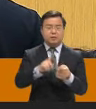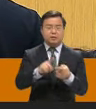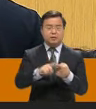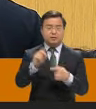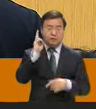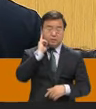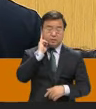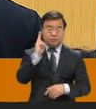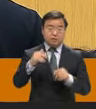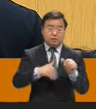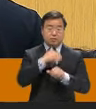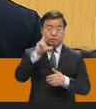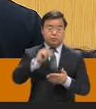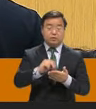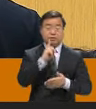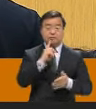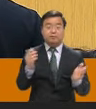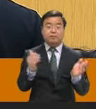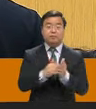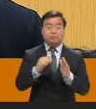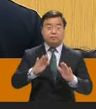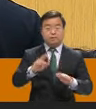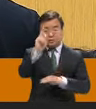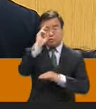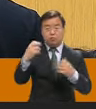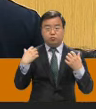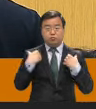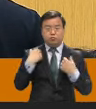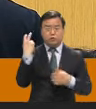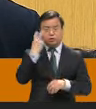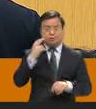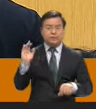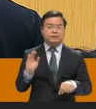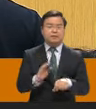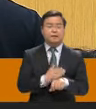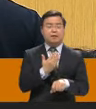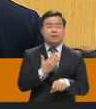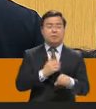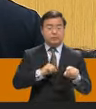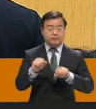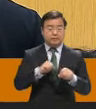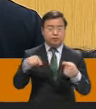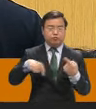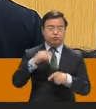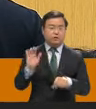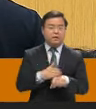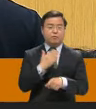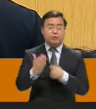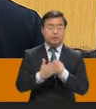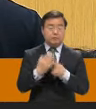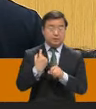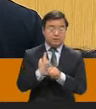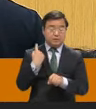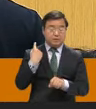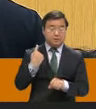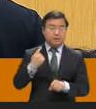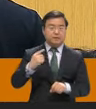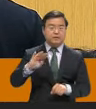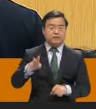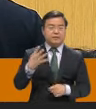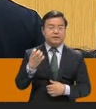드러났습니다. 정부의 허술한 제도 운영이 문제였는데 지난해 미환수 금액만 442억 원에